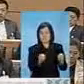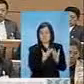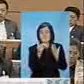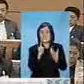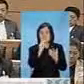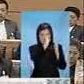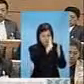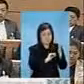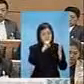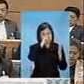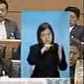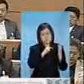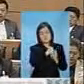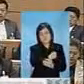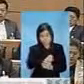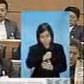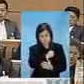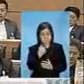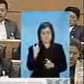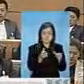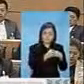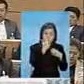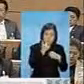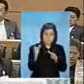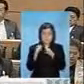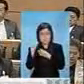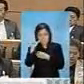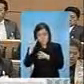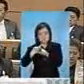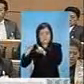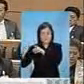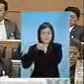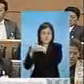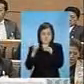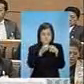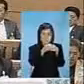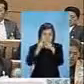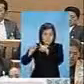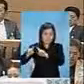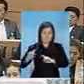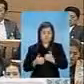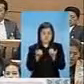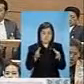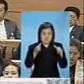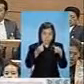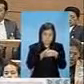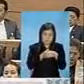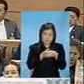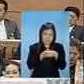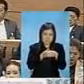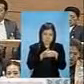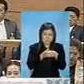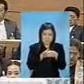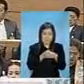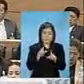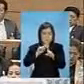นทั้งประเทศมีเสื้อแดงมีเสื้อเหลืองมีเสื้อสีต่างๆแต่มีคนไทยที่หัวใจไม่มีสีเสื้ออีกจำนวนมาก